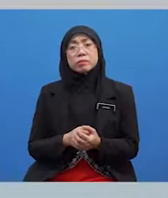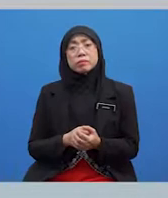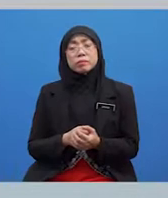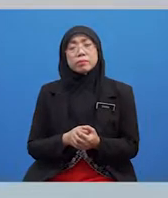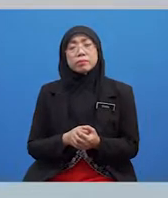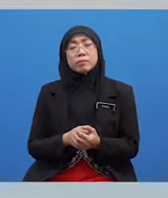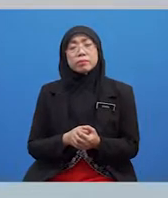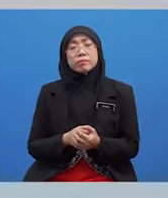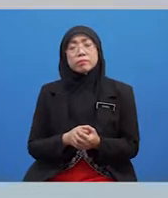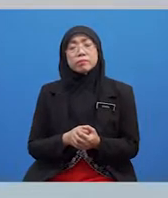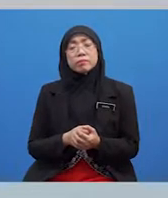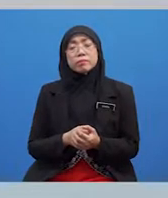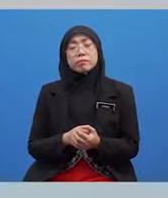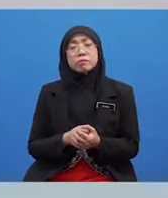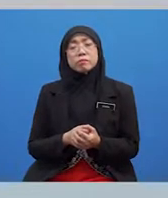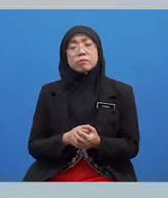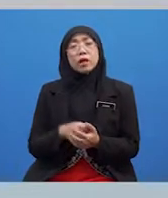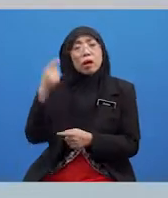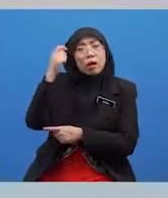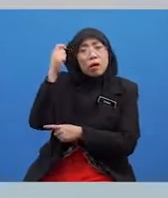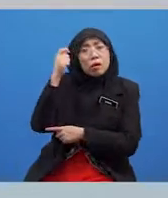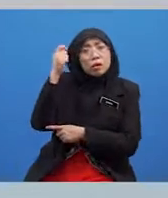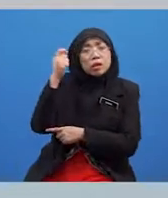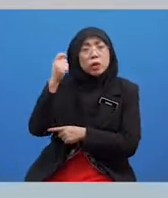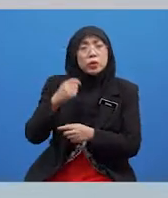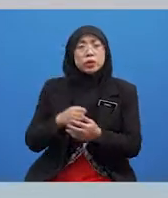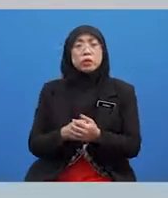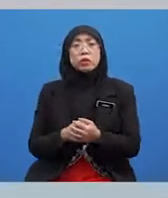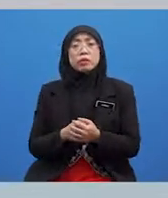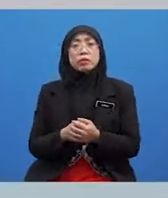kawal, dan respon pantas sebagai rangsangan.